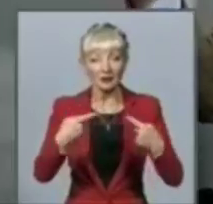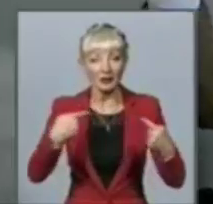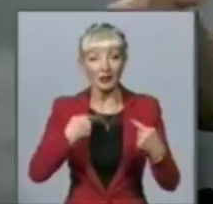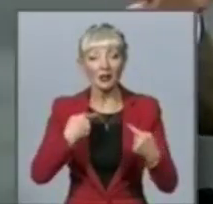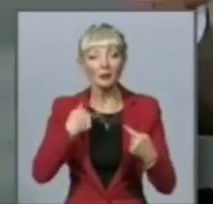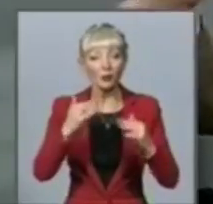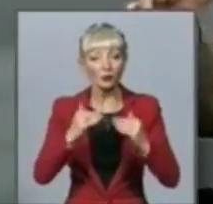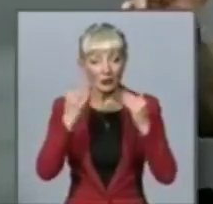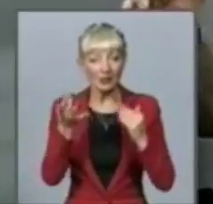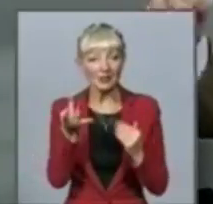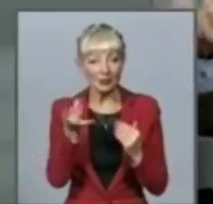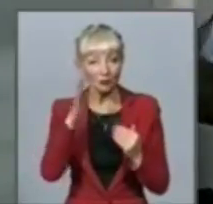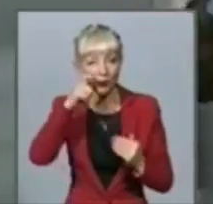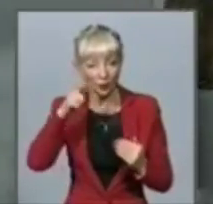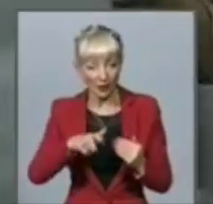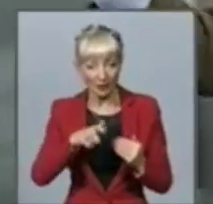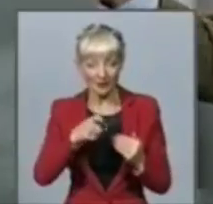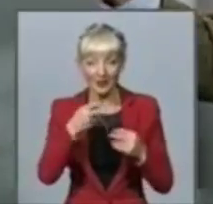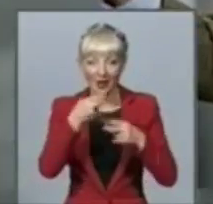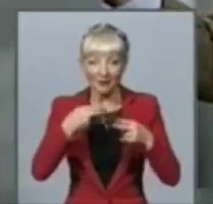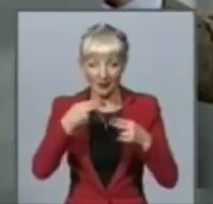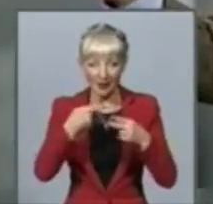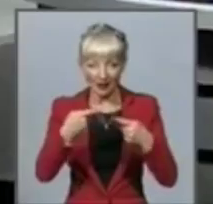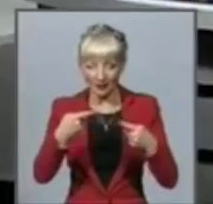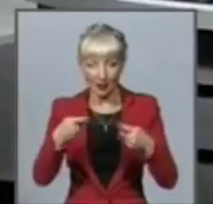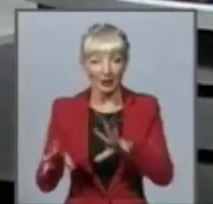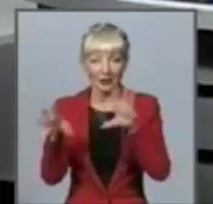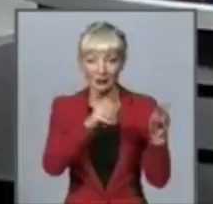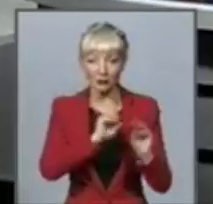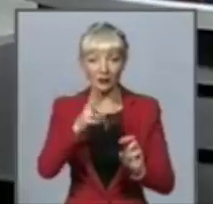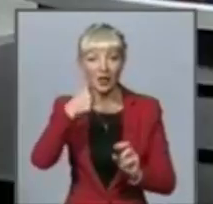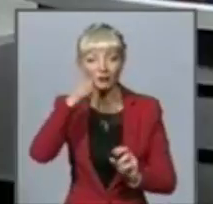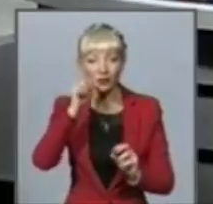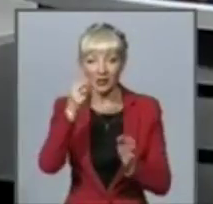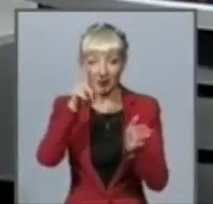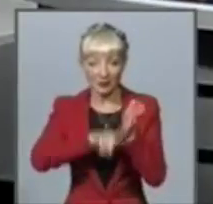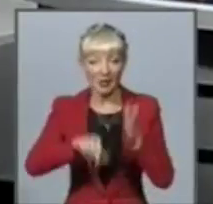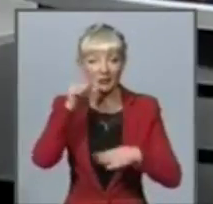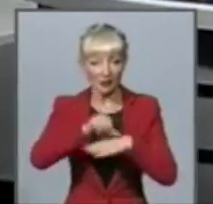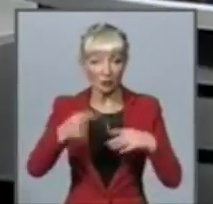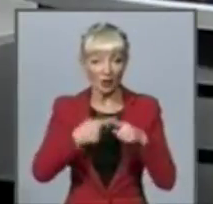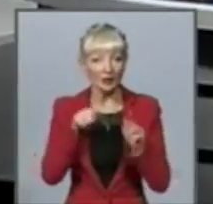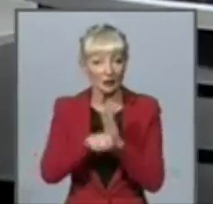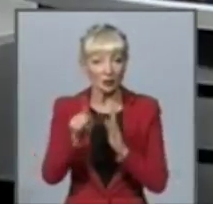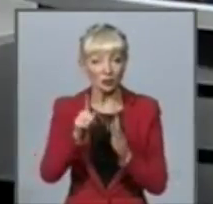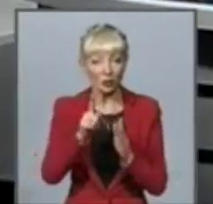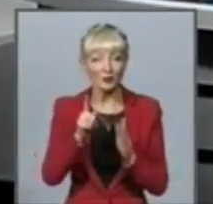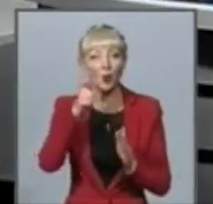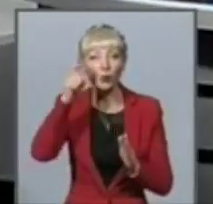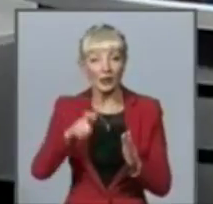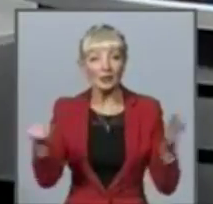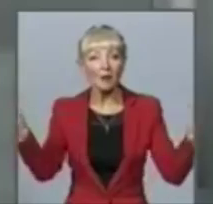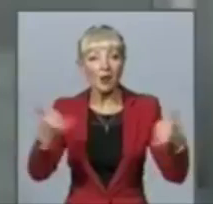залишили сировину в Україні. Металобрух не вивозиться так, як вчора, за безцінь за кордон. Це значить, що українські металурги з